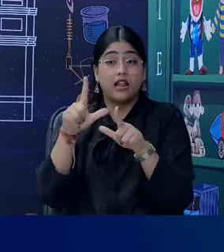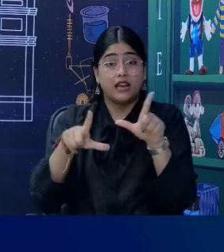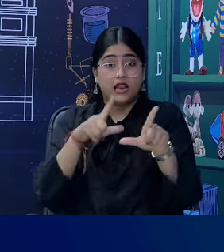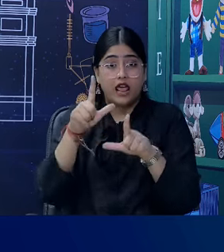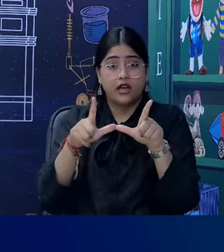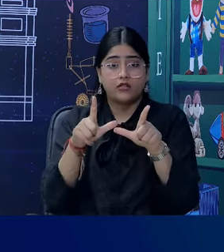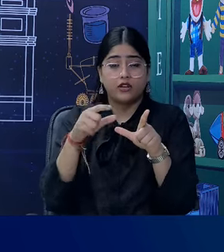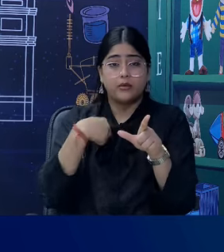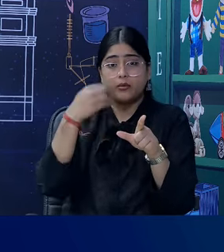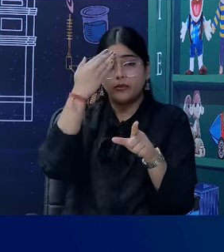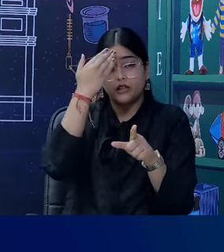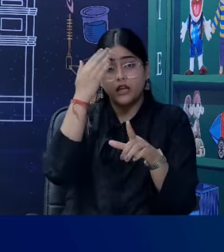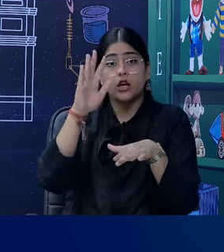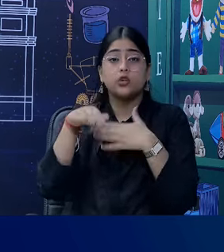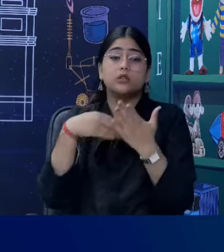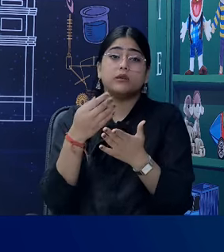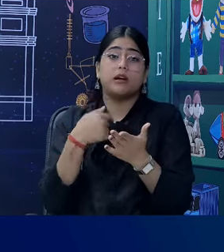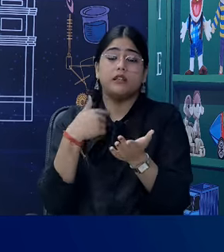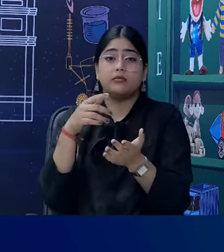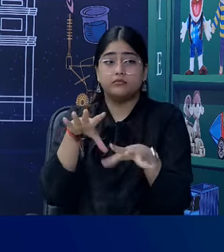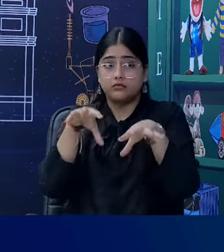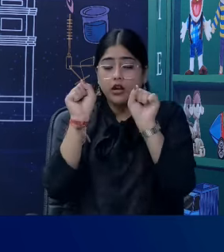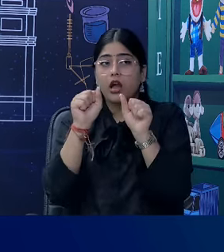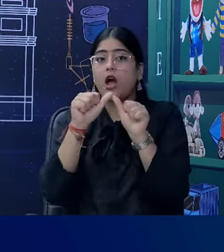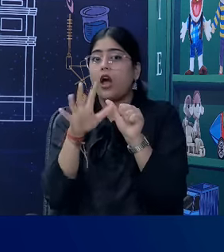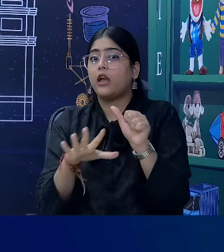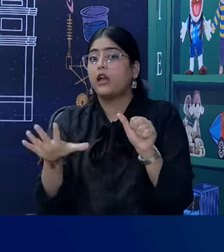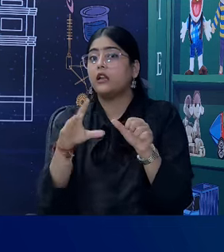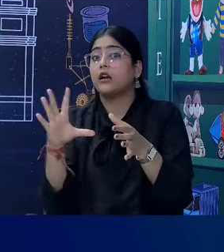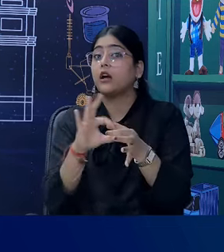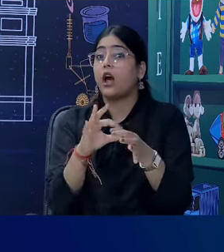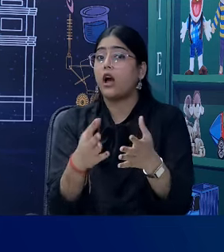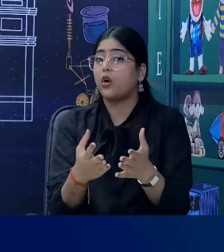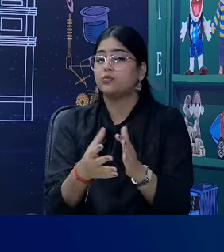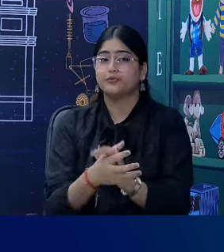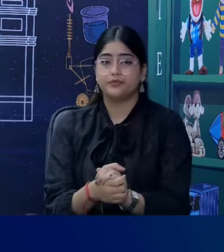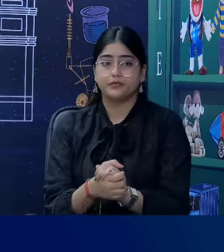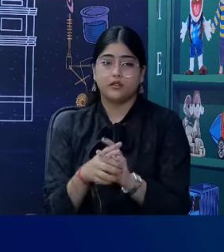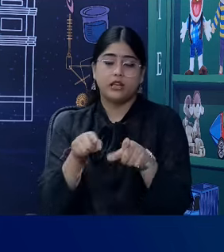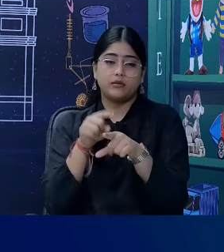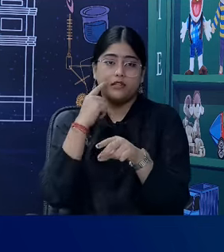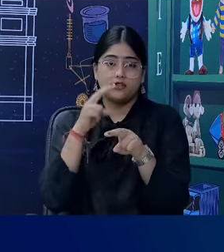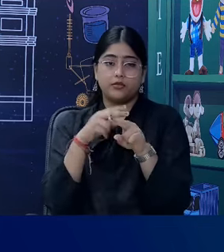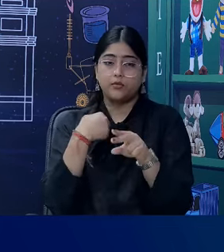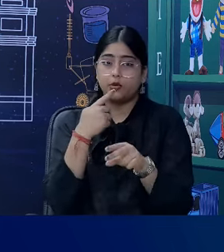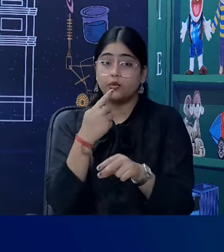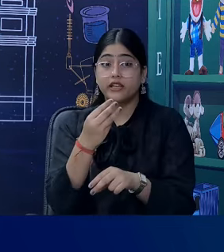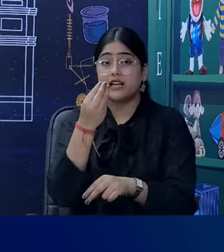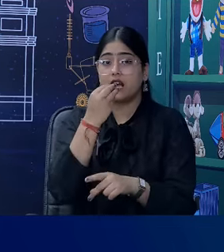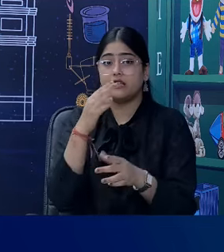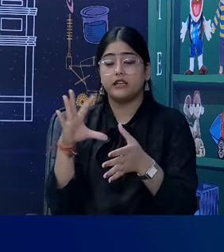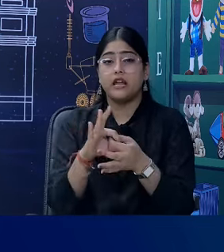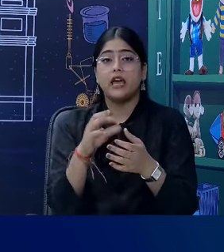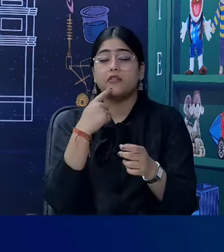को बिलोंग करता है ना वो कौन सी संस्कृति है इसी तरह से अगर हम खानपान की बात करें अगर मैं आपको बोलूं इडली सांभर तो